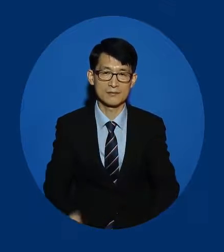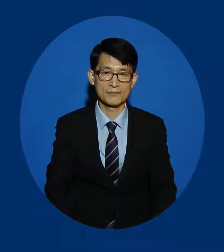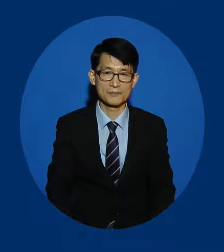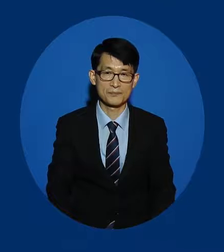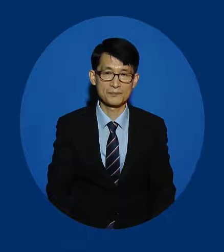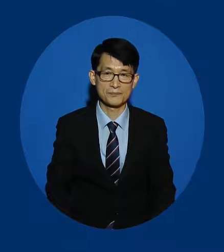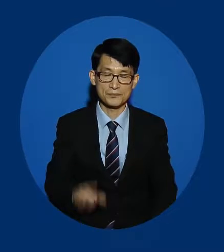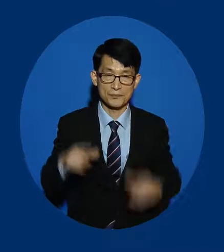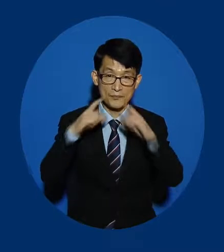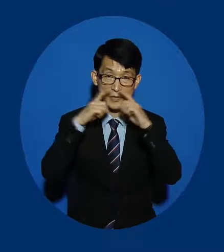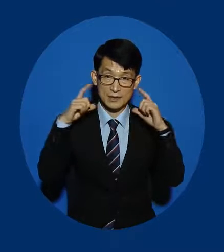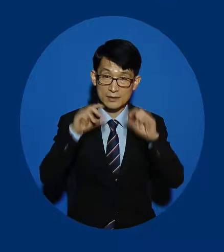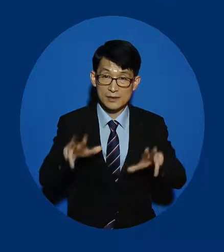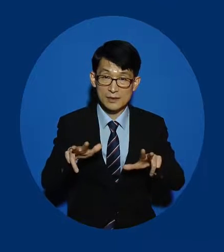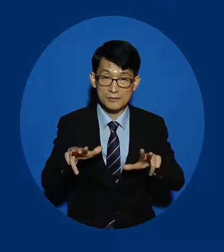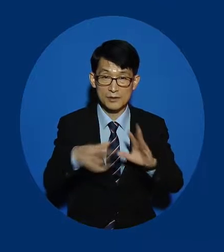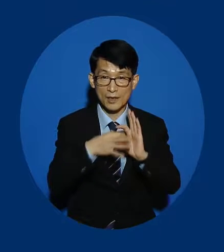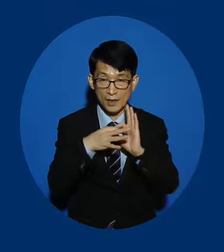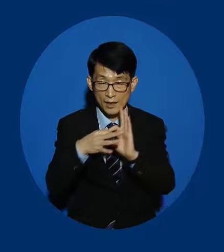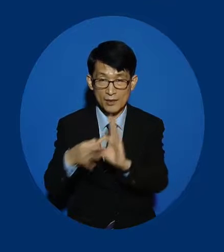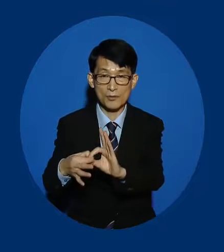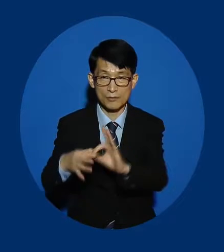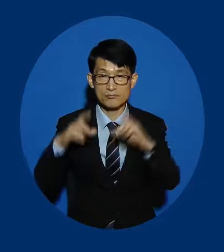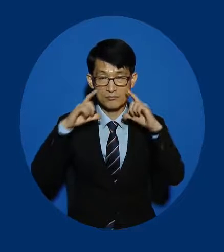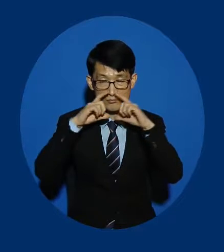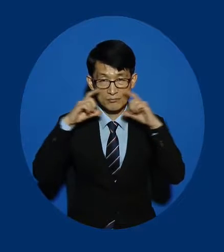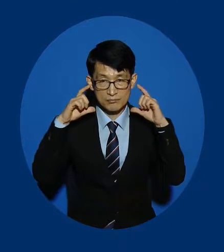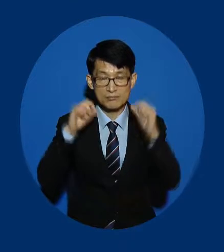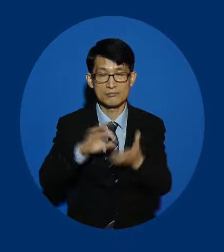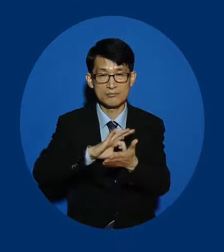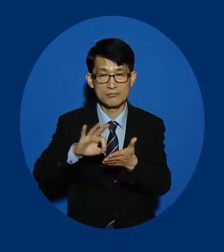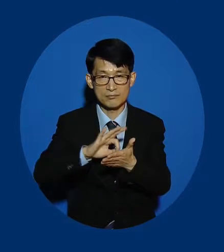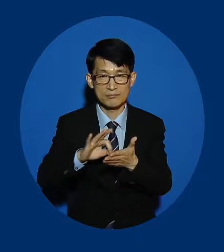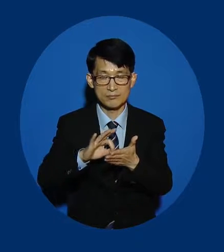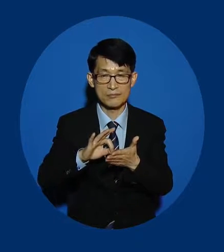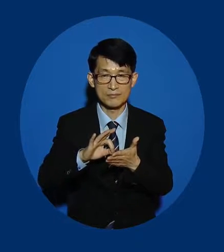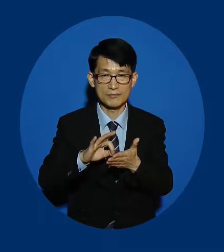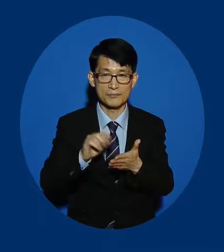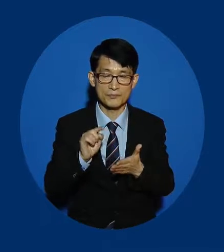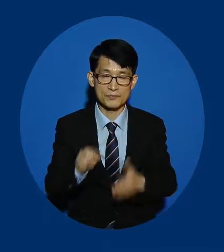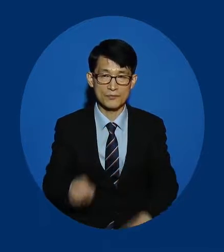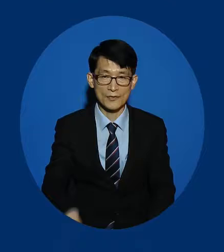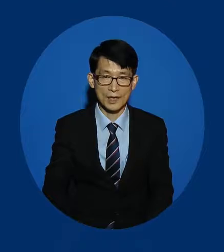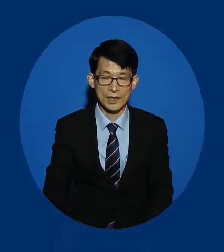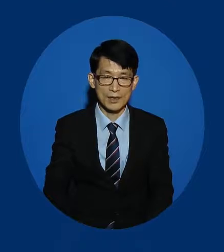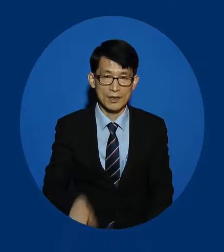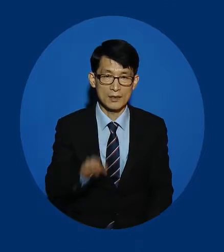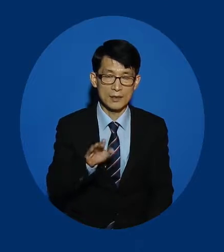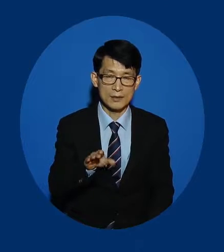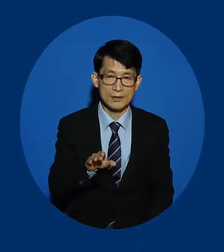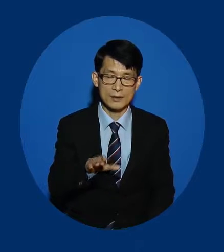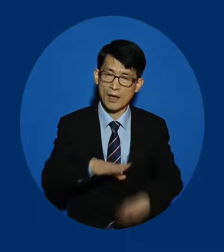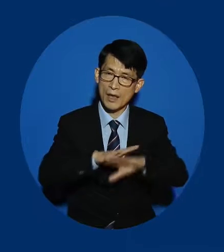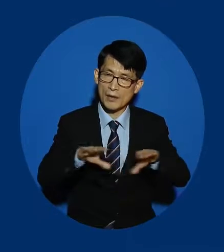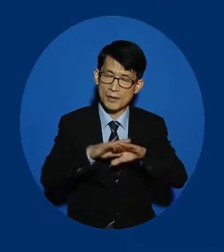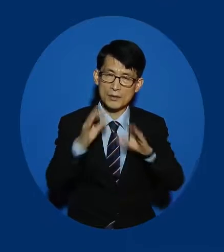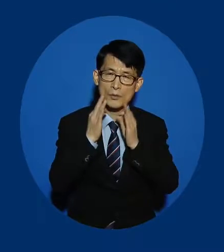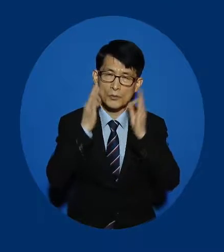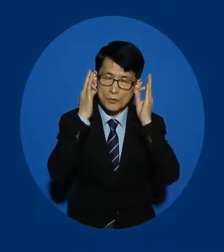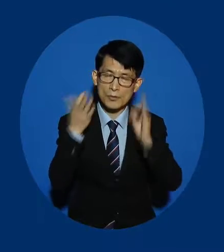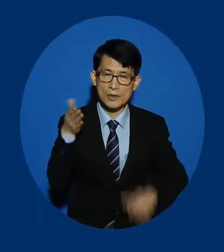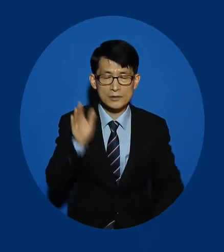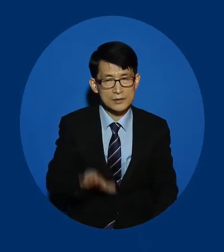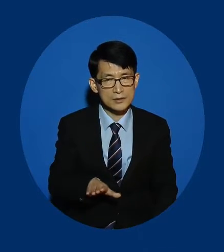이런 어쨌든 마스크 지금도 그 마스크는 진행형이고 이런 문제를 보완하기 위한 노력들을 계속 하고 있지만 아직도 이